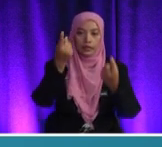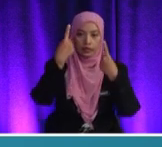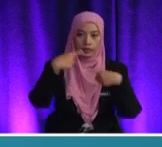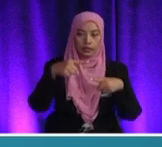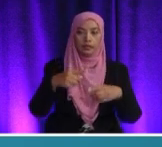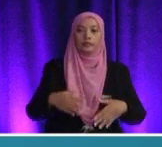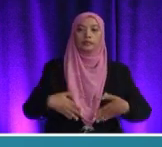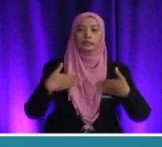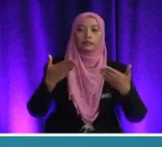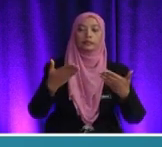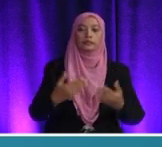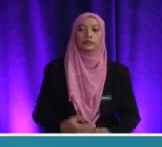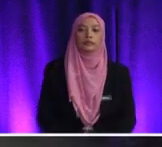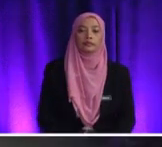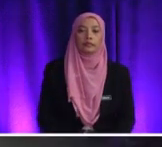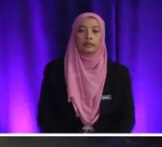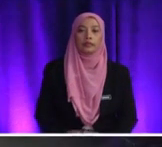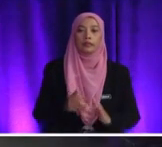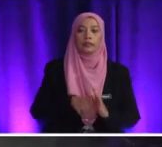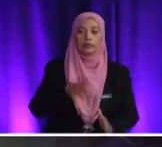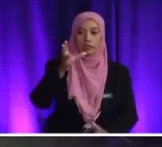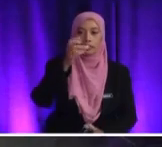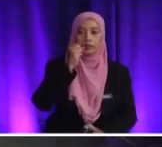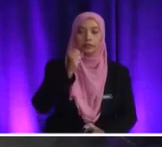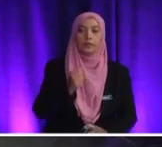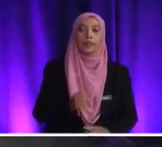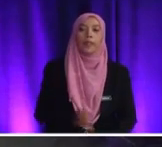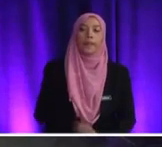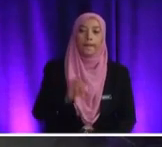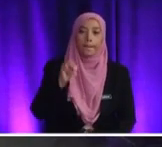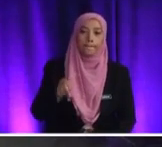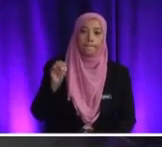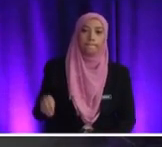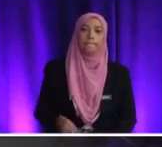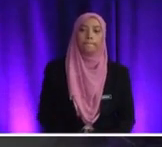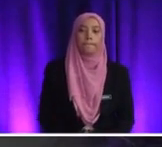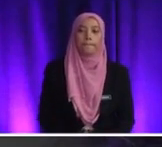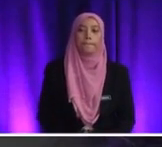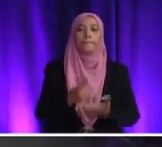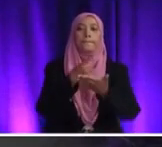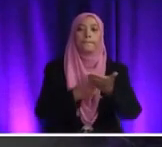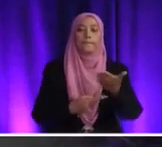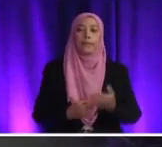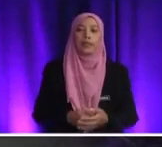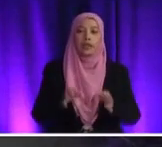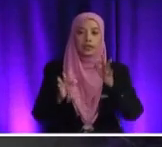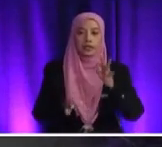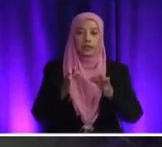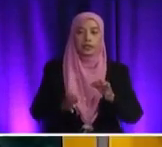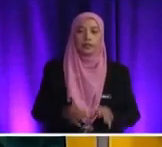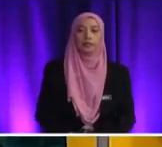bagaimana dengan nah prestasi ke-44 adik-adik sayur jago Maha kala